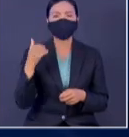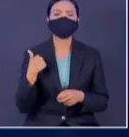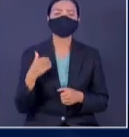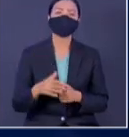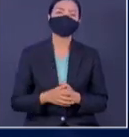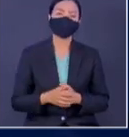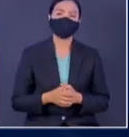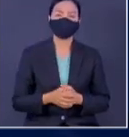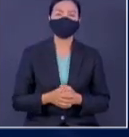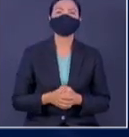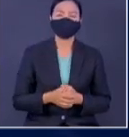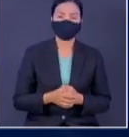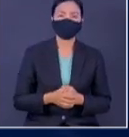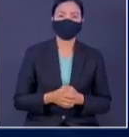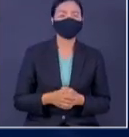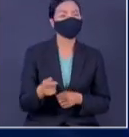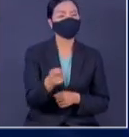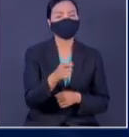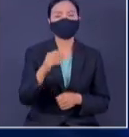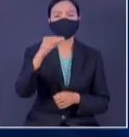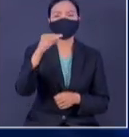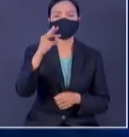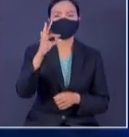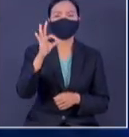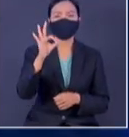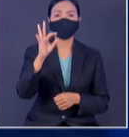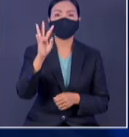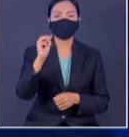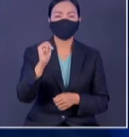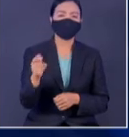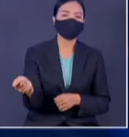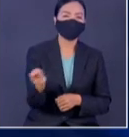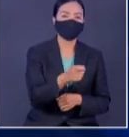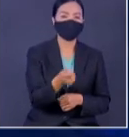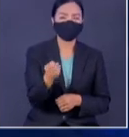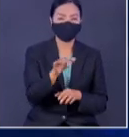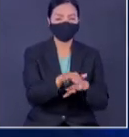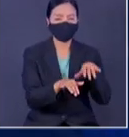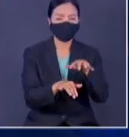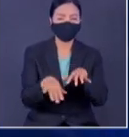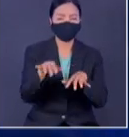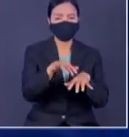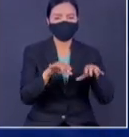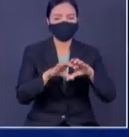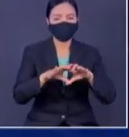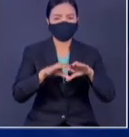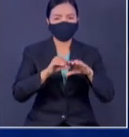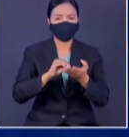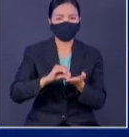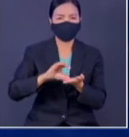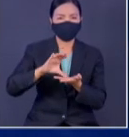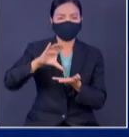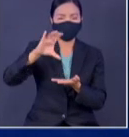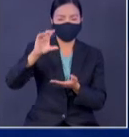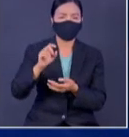พอควบคุมได้แล้วหยุดนะฮะฉีดโฟมต่อเนื่องครับเพื่อให้ชั้นโฟมมันหนาไม่ให้มันเกิดการรั่วไหลแบบนี้อีกนะครับ เฝ้าระวังตลอ